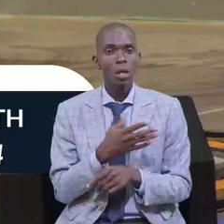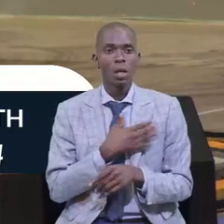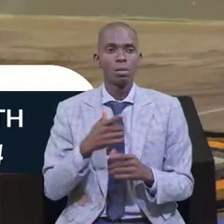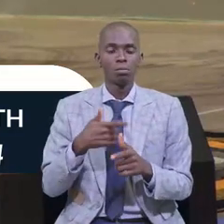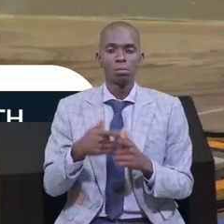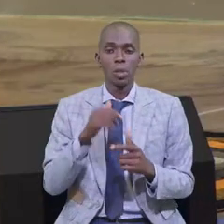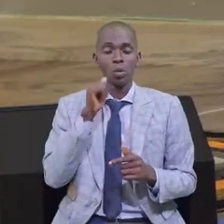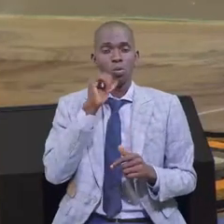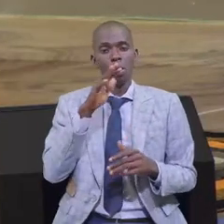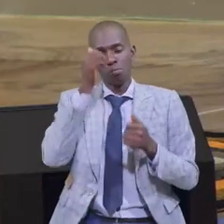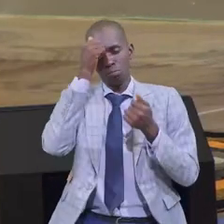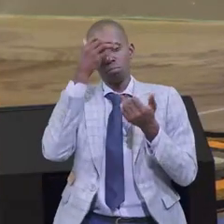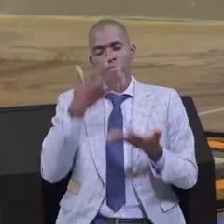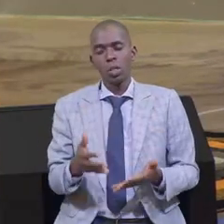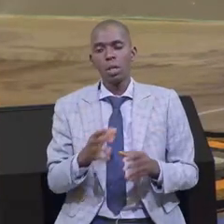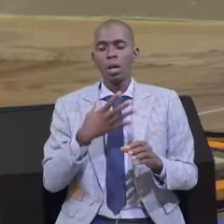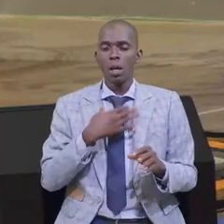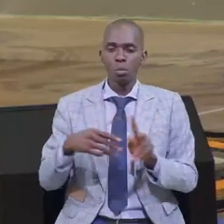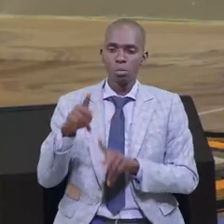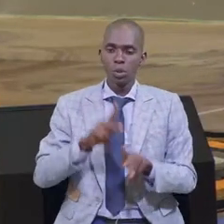Ils ôtèrent donc la pierre.